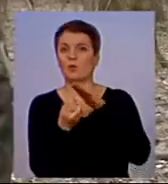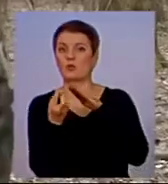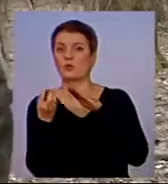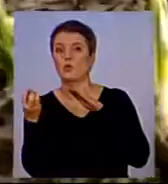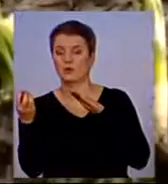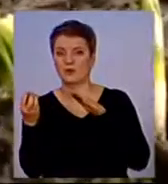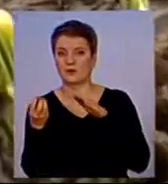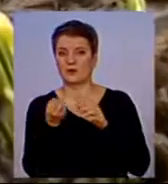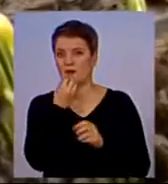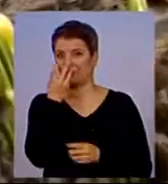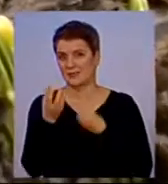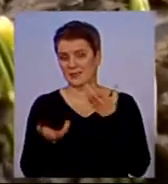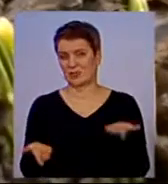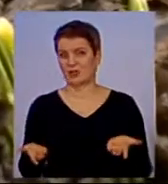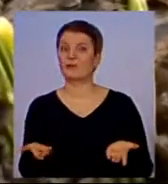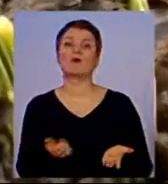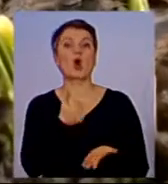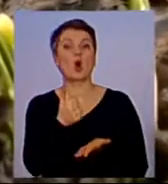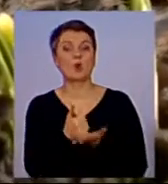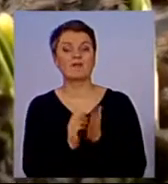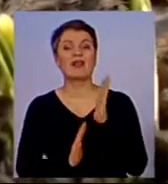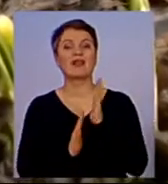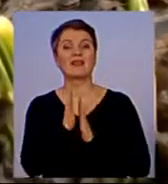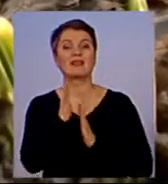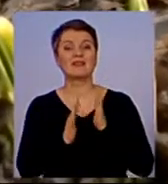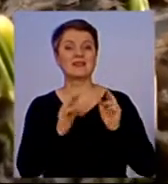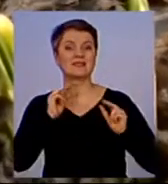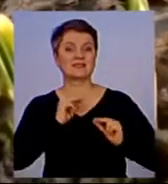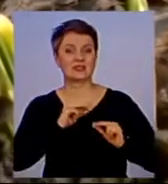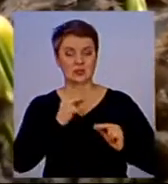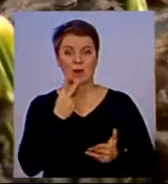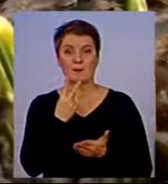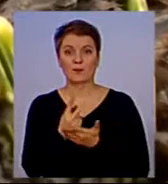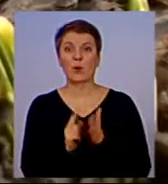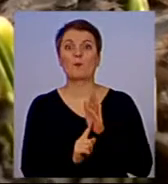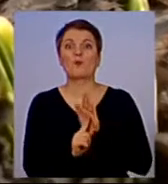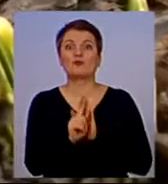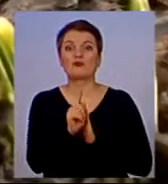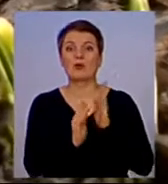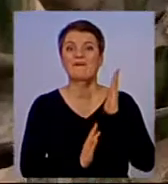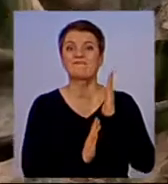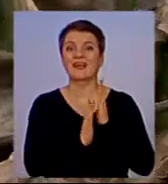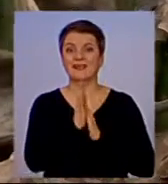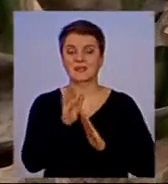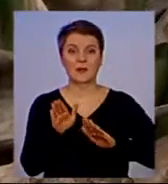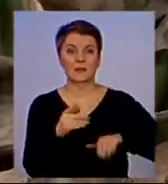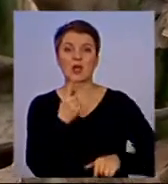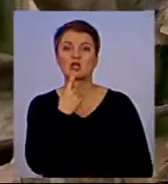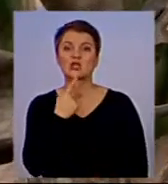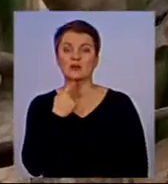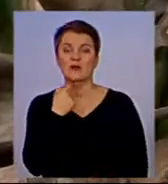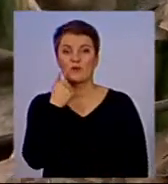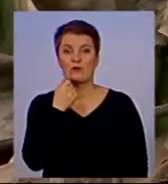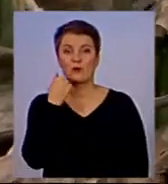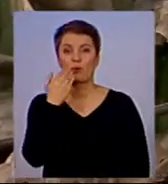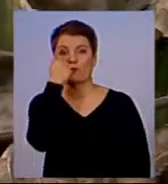підсніжник. Головний лісничий Василь Борота помітив початок вегетації червонокнижного виду після Нового року. Нині ж деякі рослини